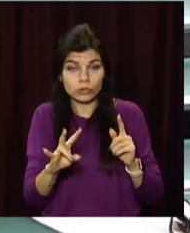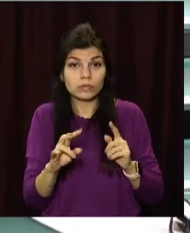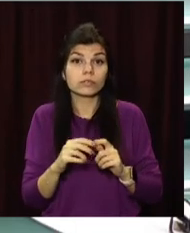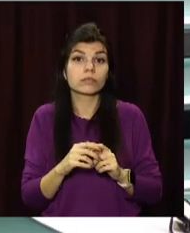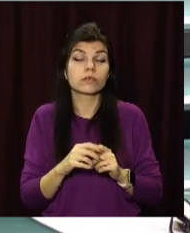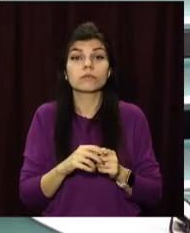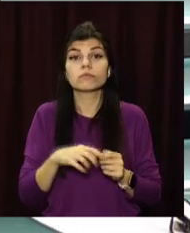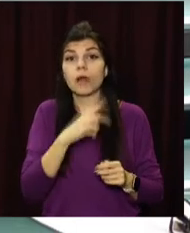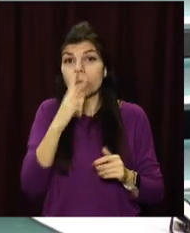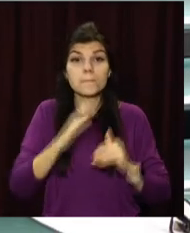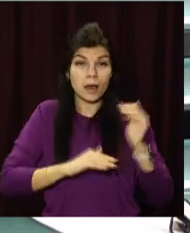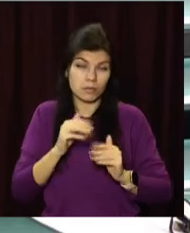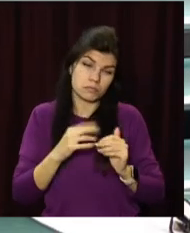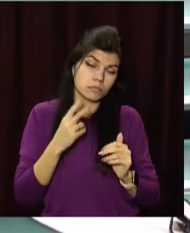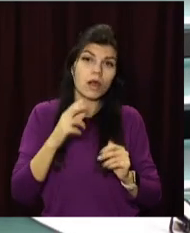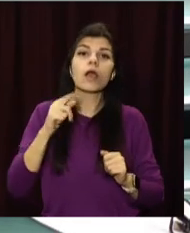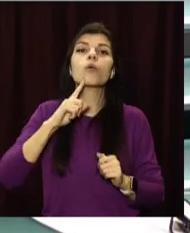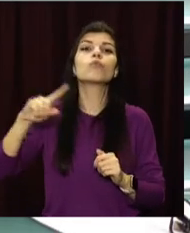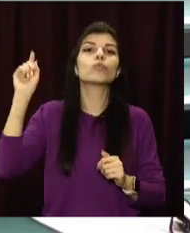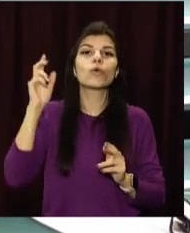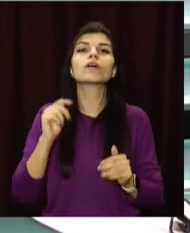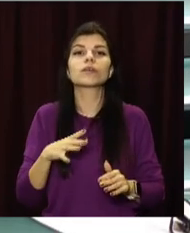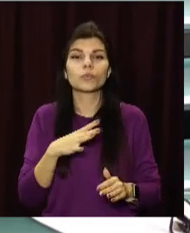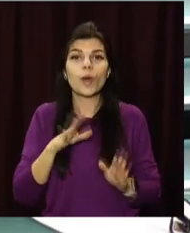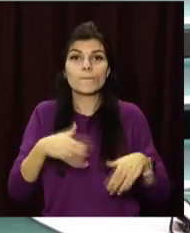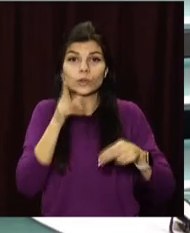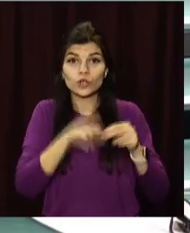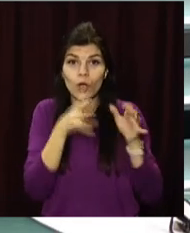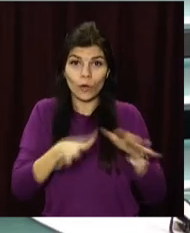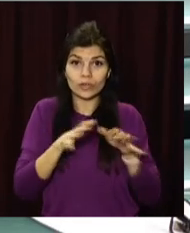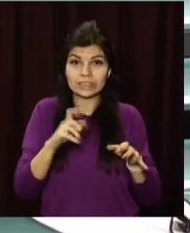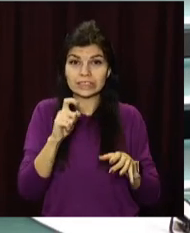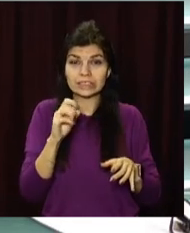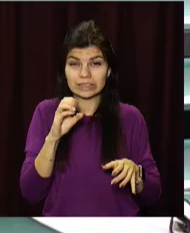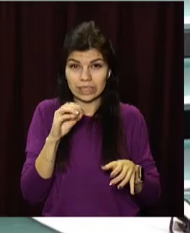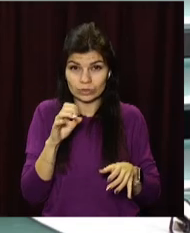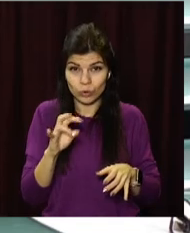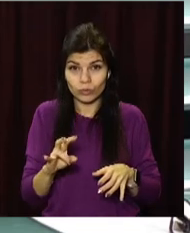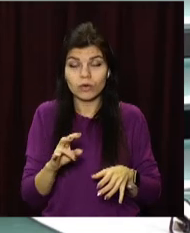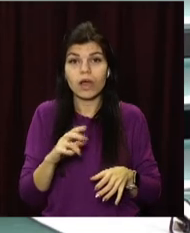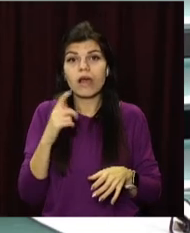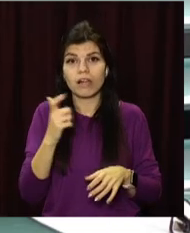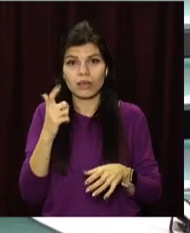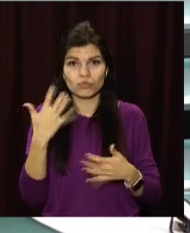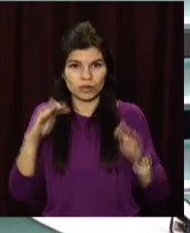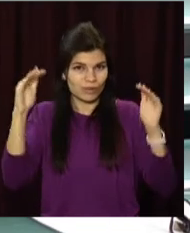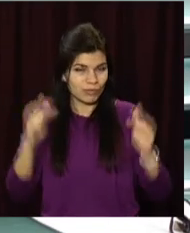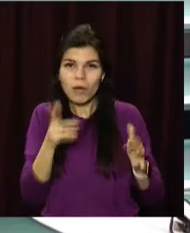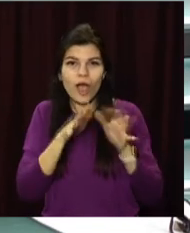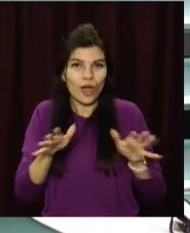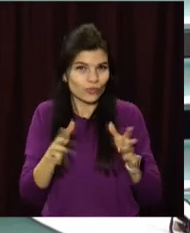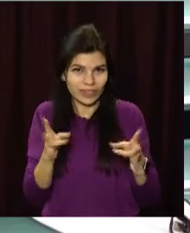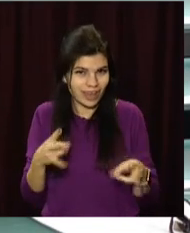Як показує практика, у тому числі минулого року, після закінчення опалювального сезону попит на газ різко зменшується, і